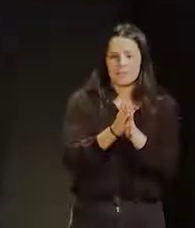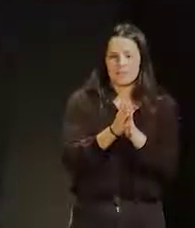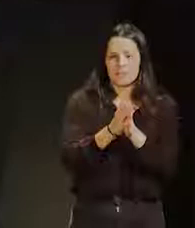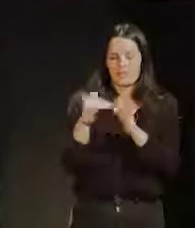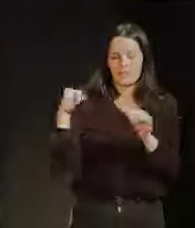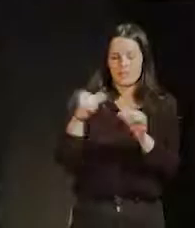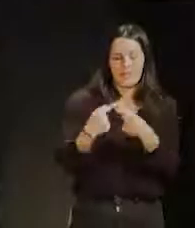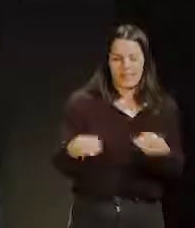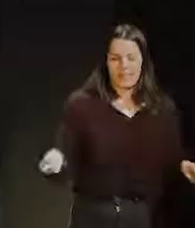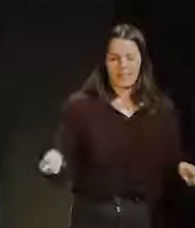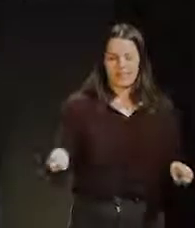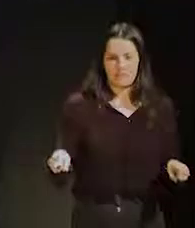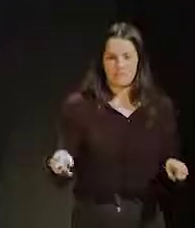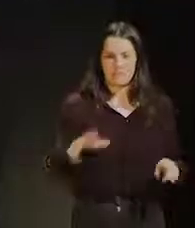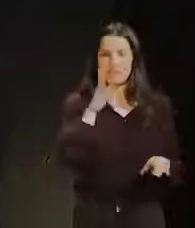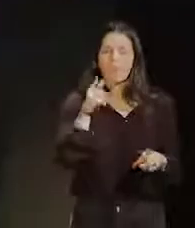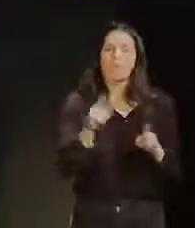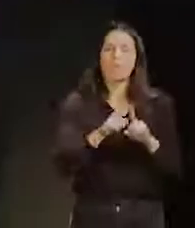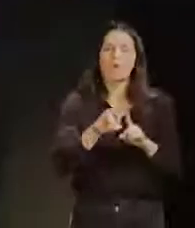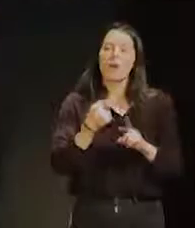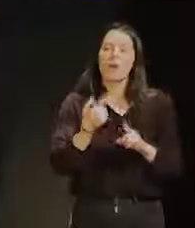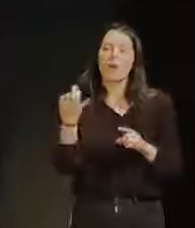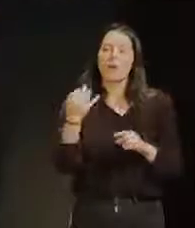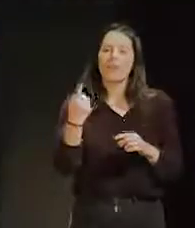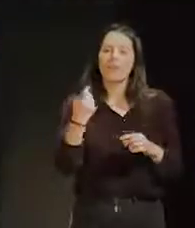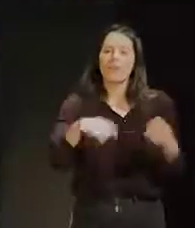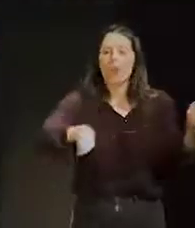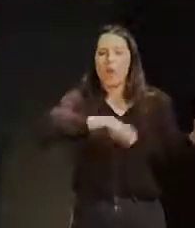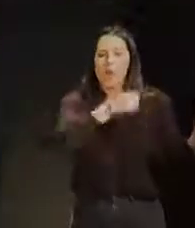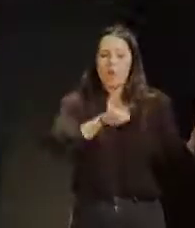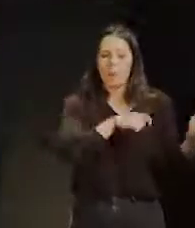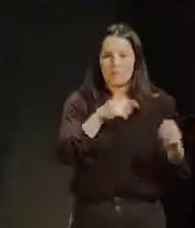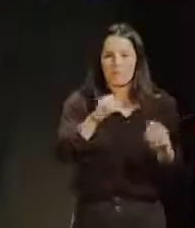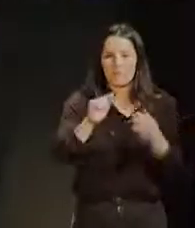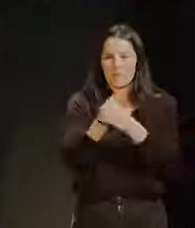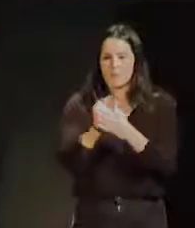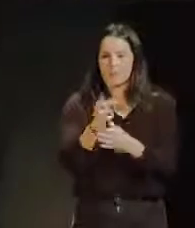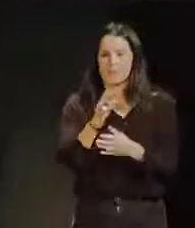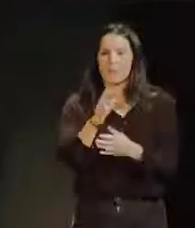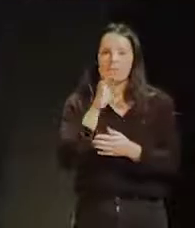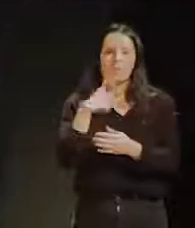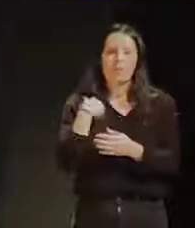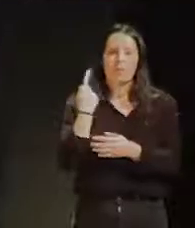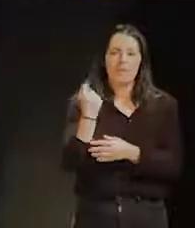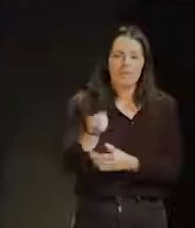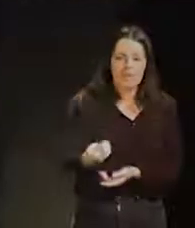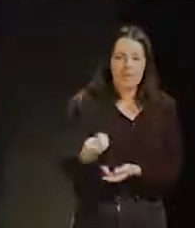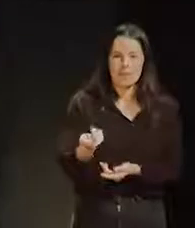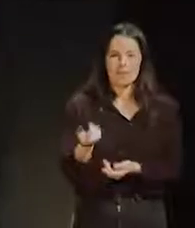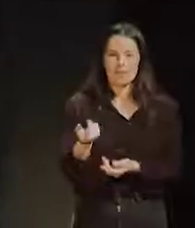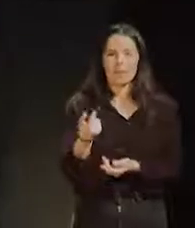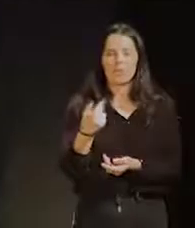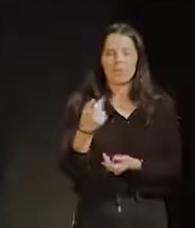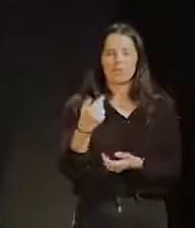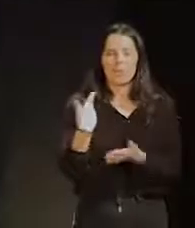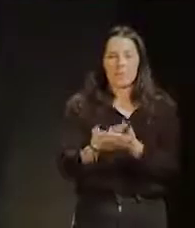tempo tenevo di convincere i produttori che io non chiedevo dinero perché ero una chica con